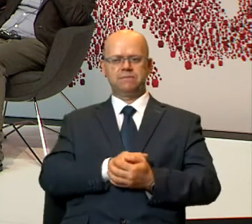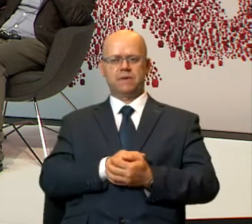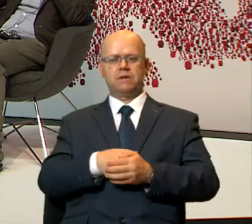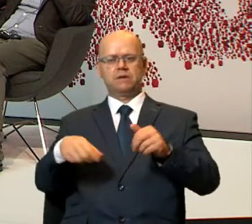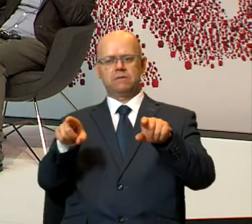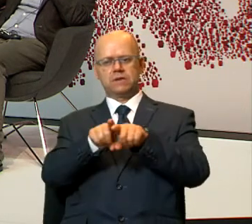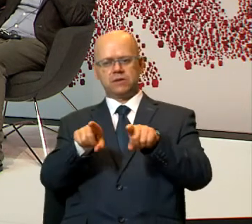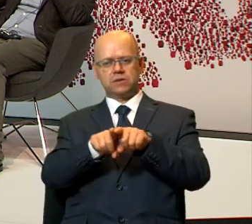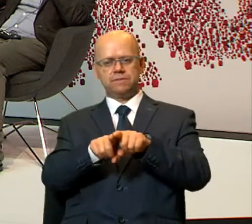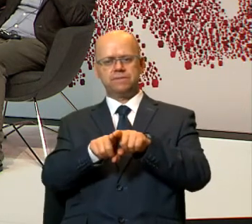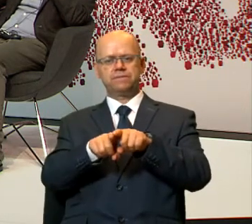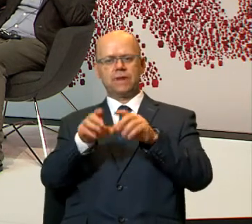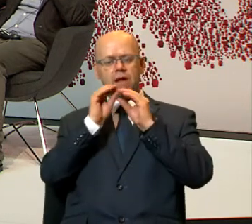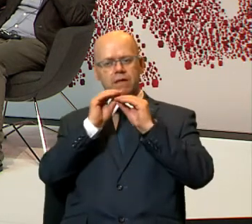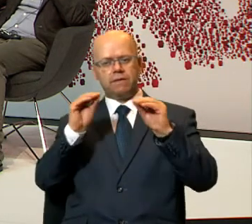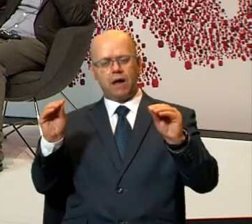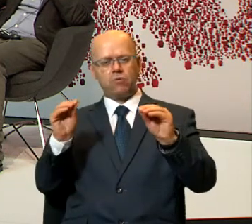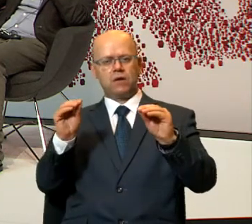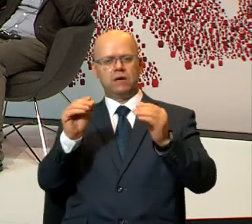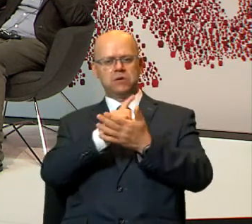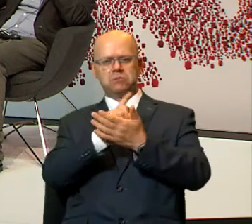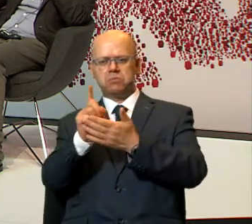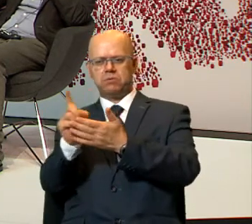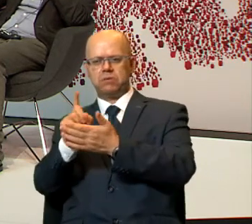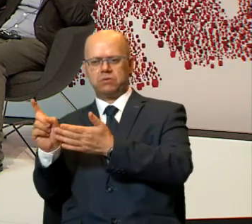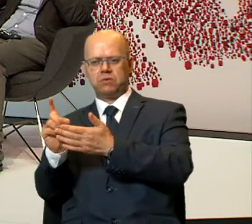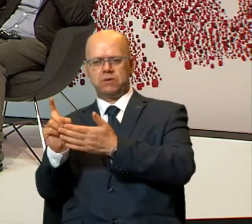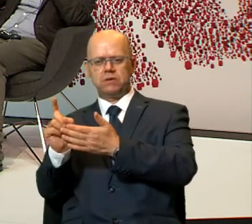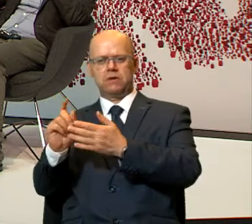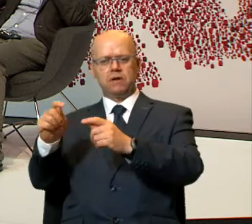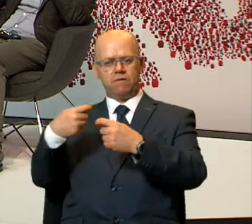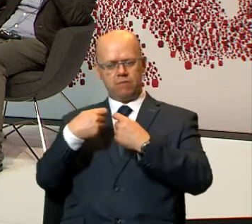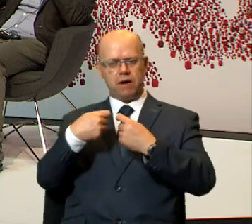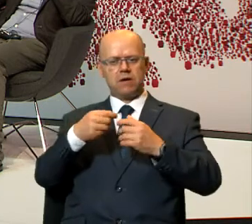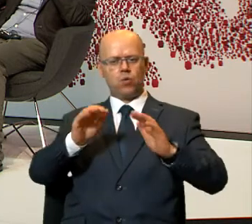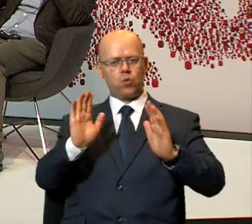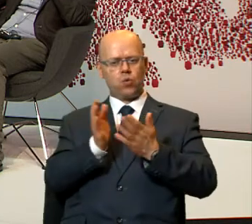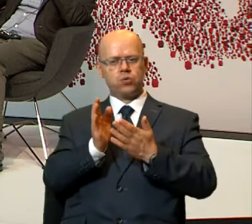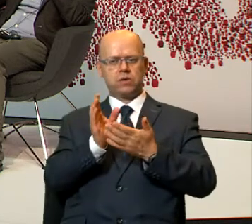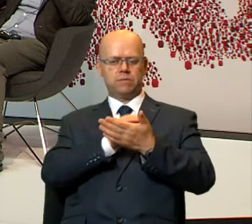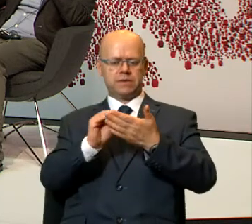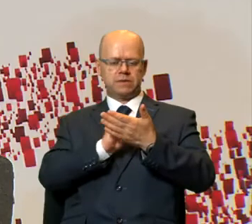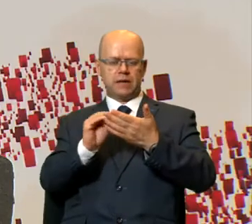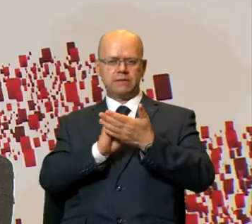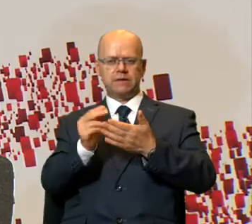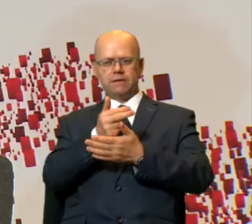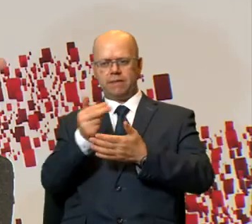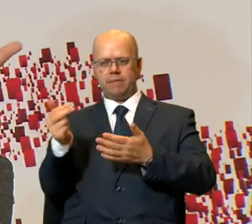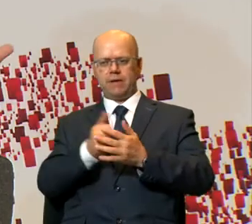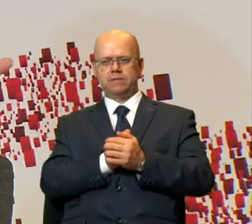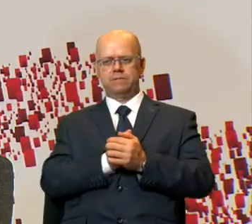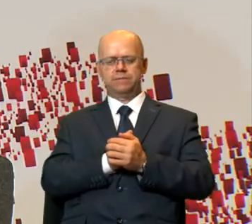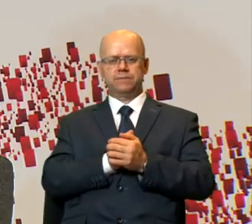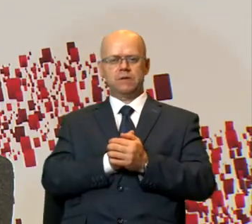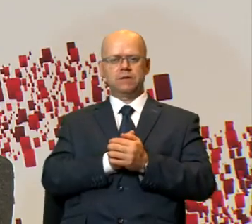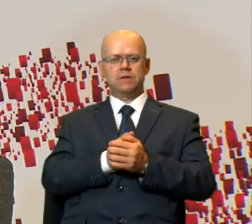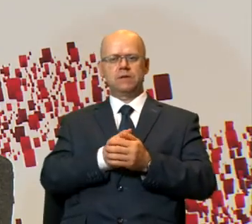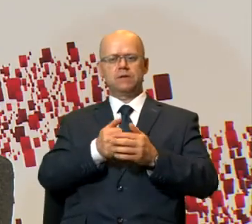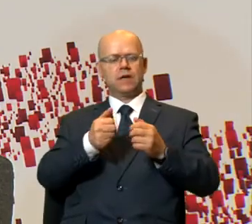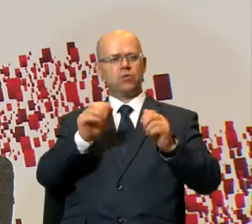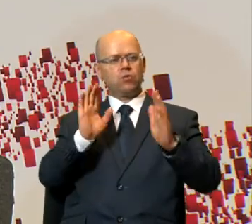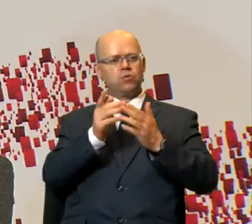drugiej strony i nauka tak przyspiesza, że wymaga na nas po prostu pisanie krótkich artykułów i bardzo urywaną